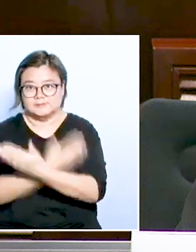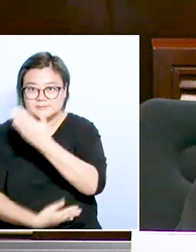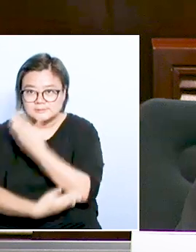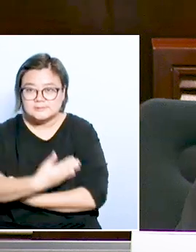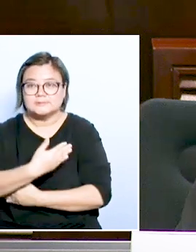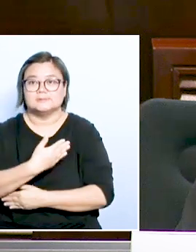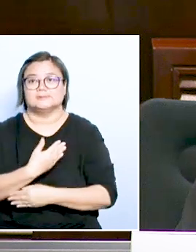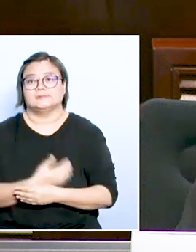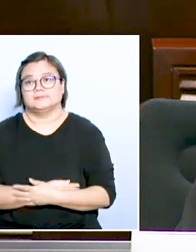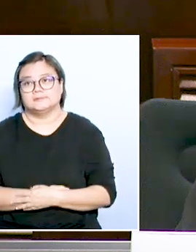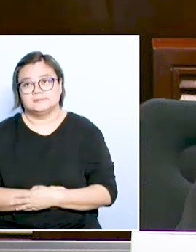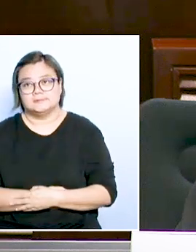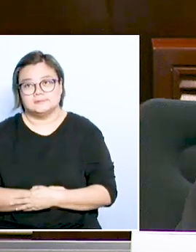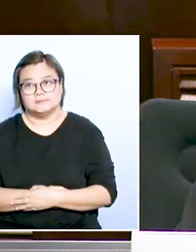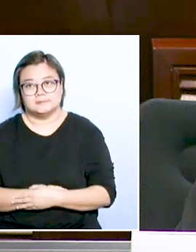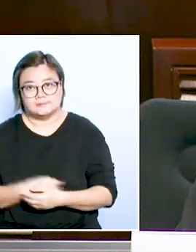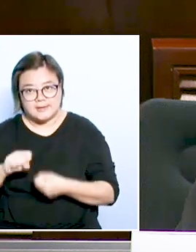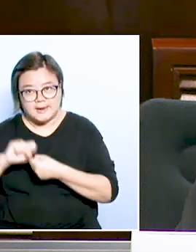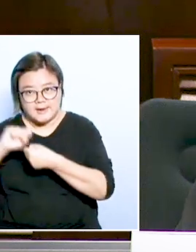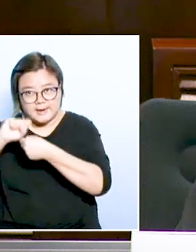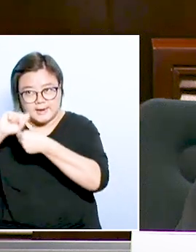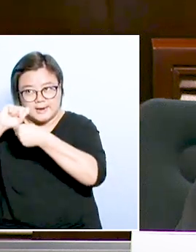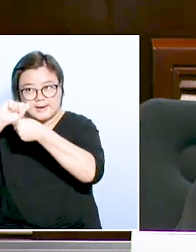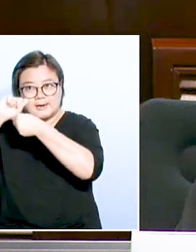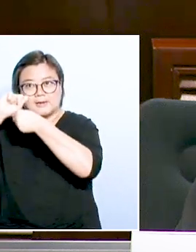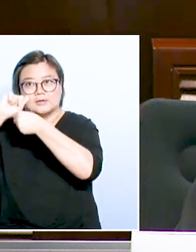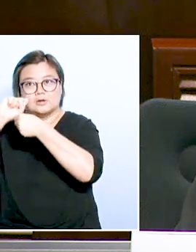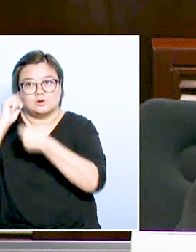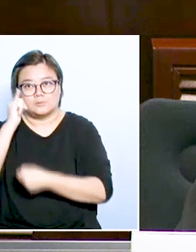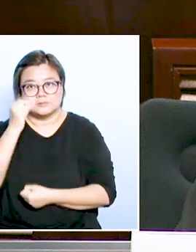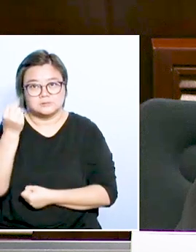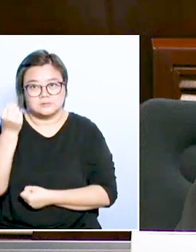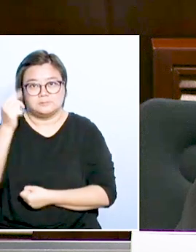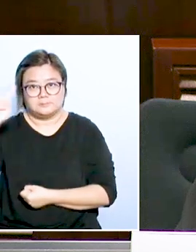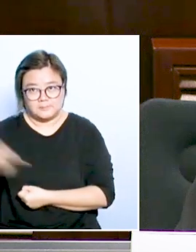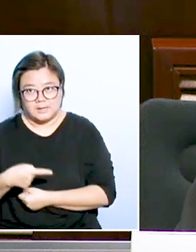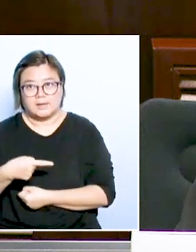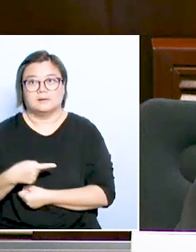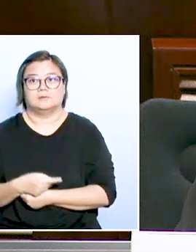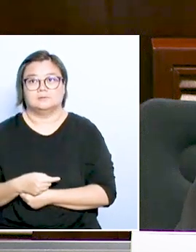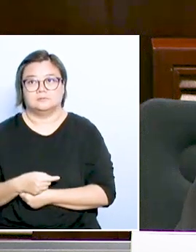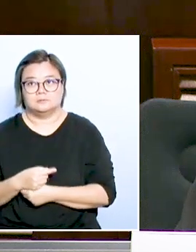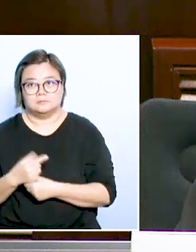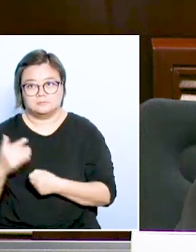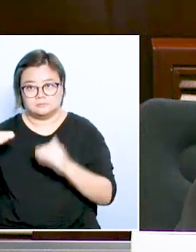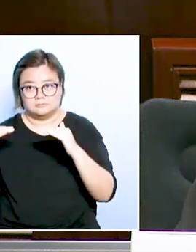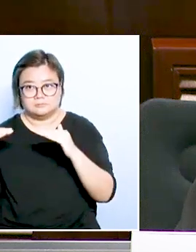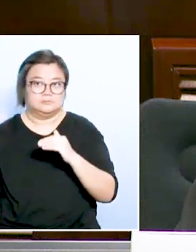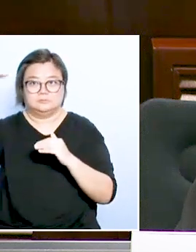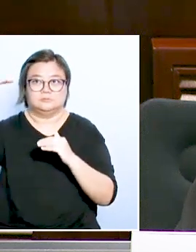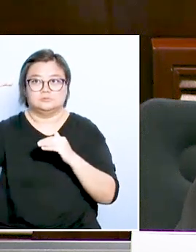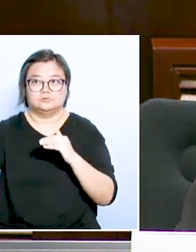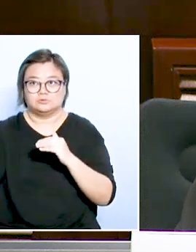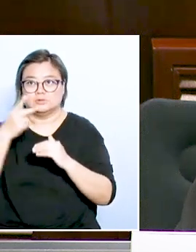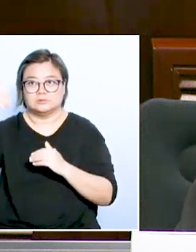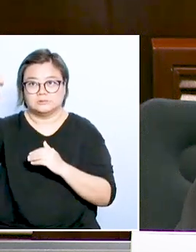到1830萬啦。嗰、那個即係、就是、日間中心。咁精神健康綜合社區中